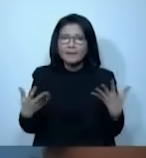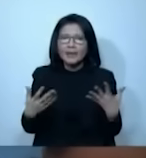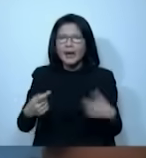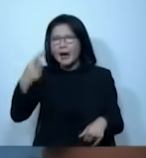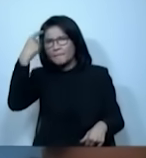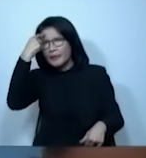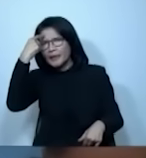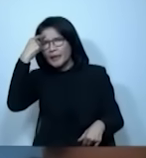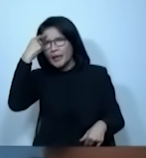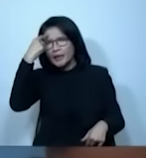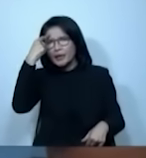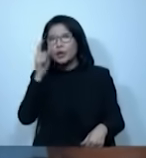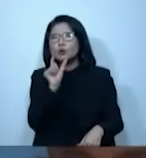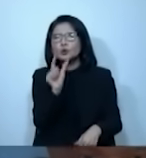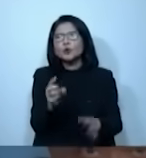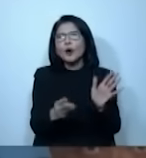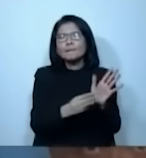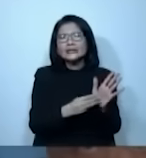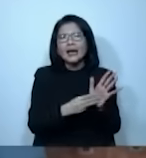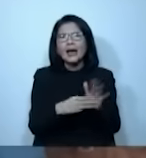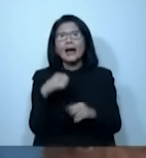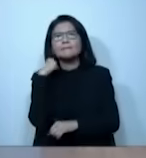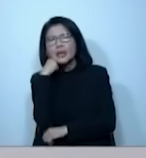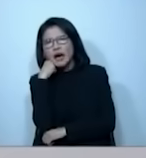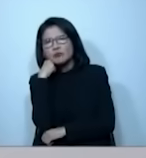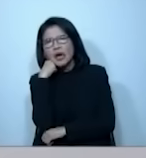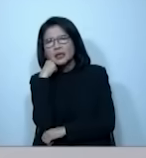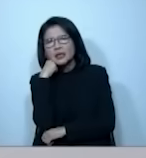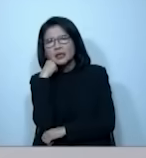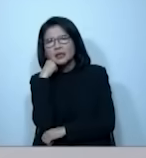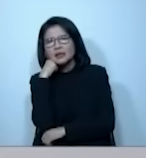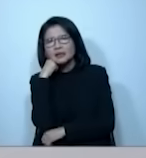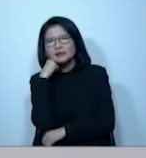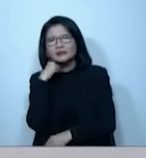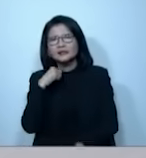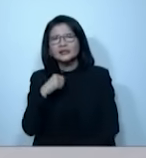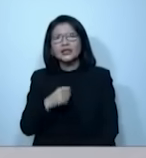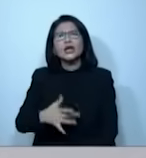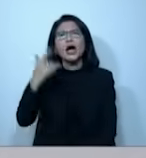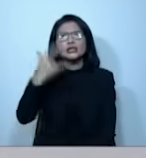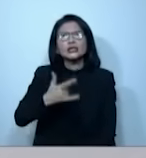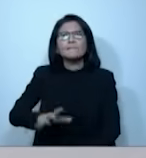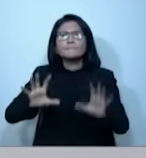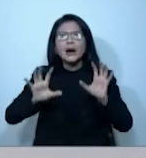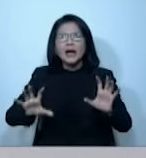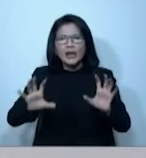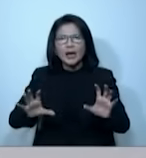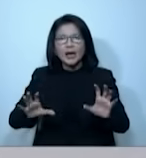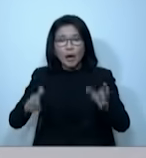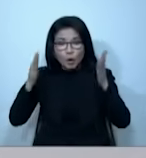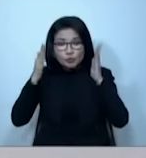an bapak untuk mengatasi pengangguran yang EE masih banyak